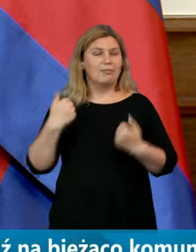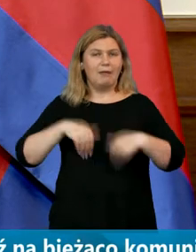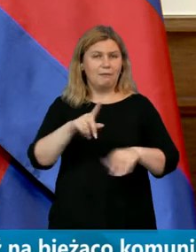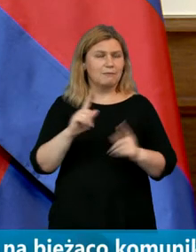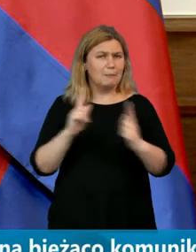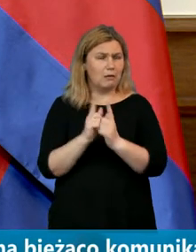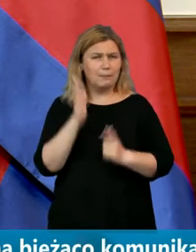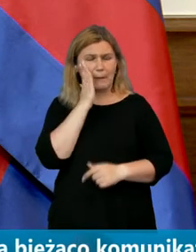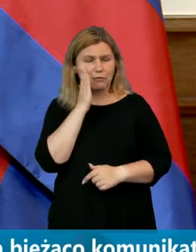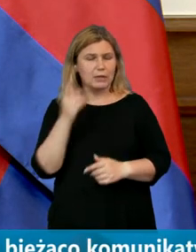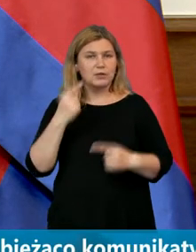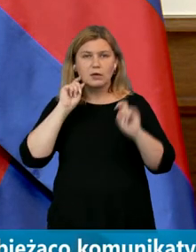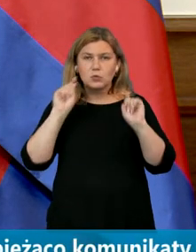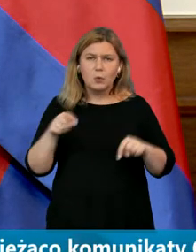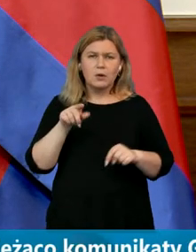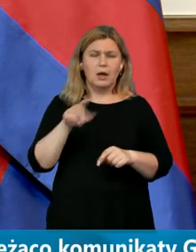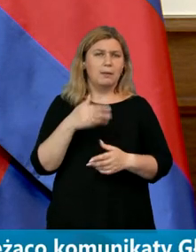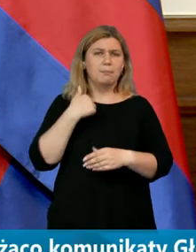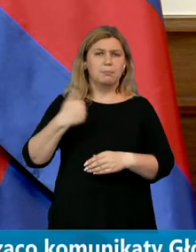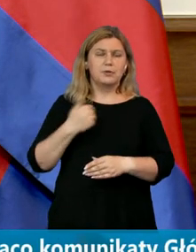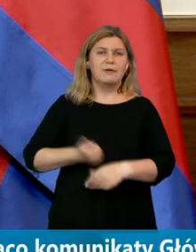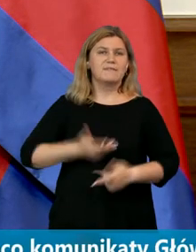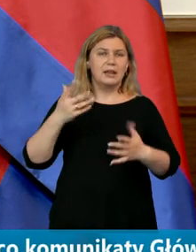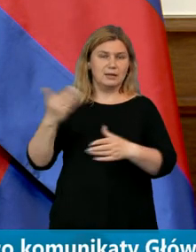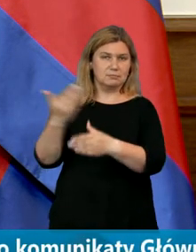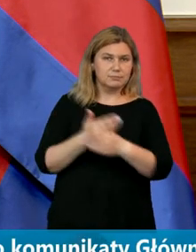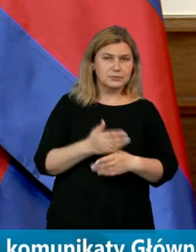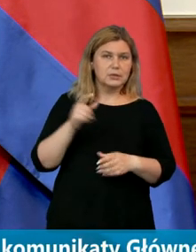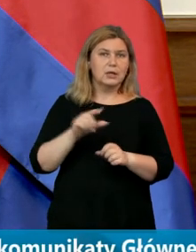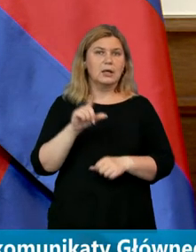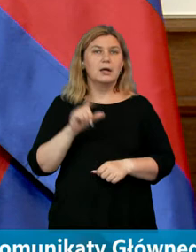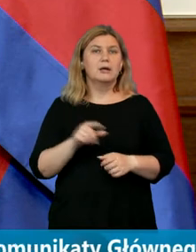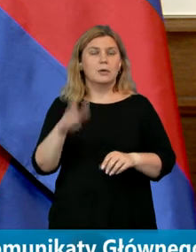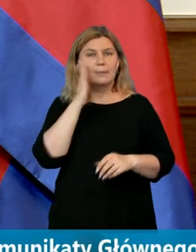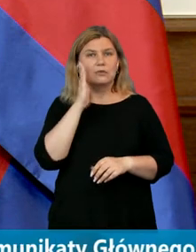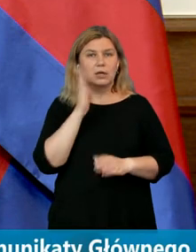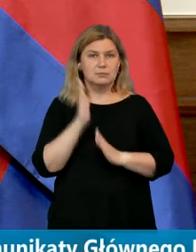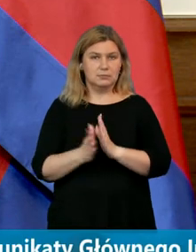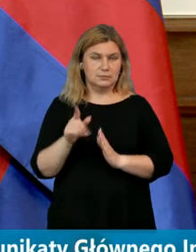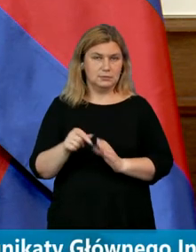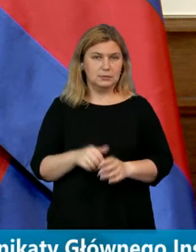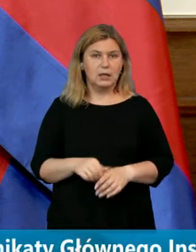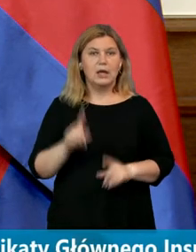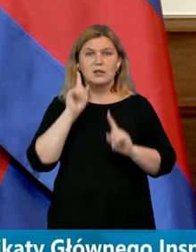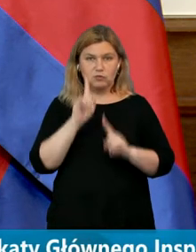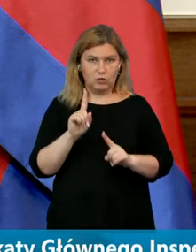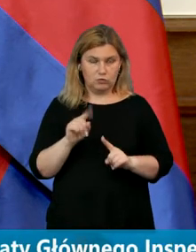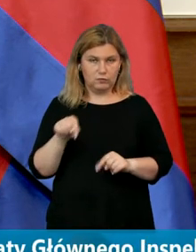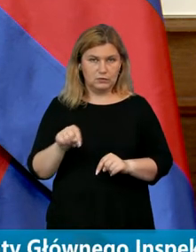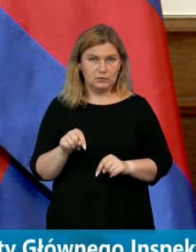słucha pan głosu w tej sprawie? Był pan wielokrotnie zapraszany. Mieszkańcy, przede wszystkim to pana hasło wyborcze. Pani Lidio, rzeczywiście jest tak,